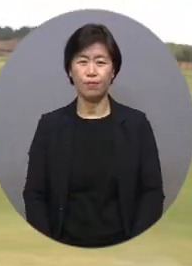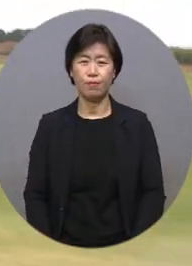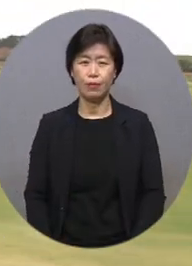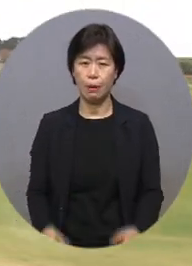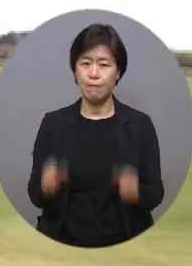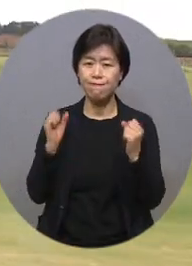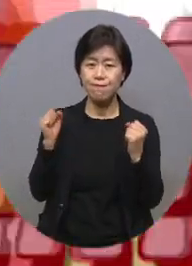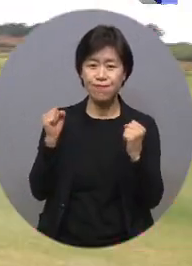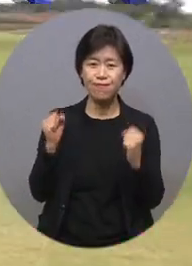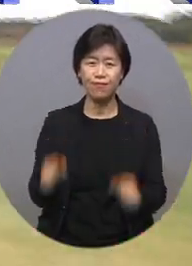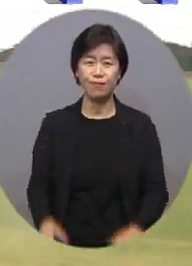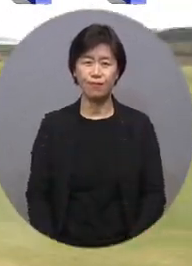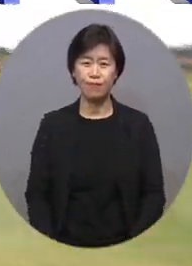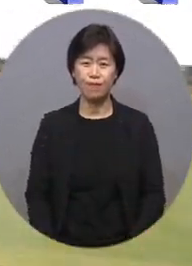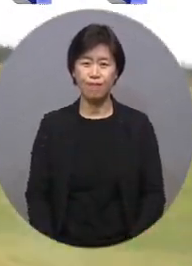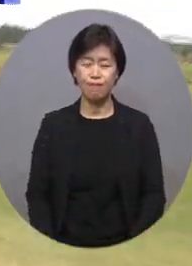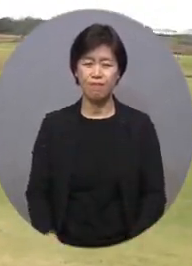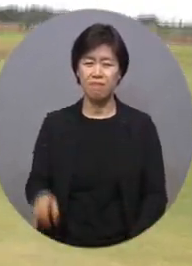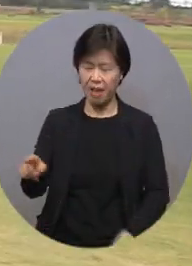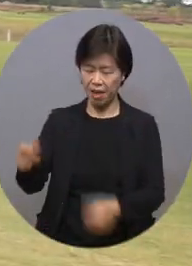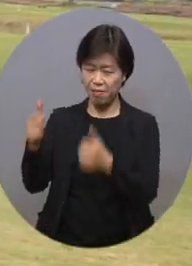오케이. 나이스!